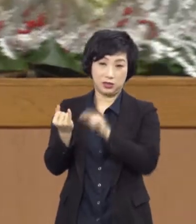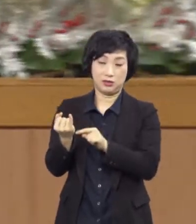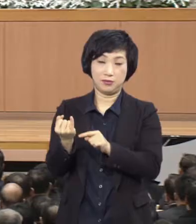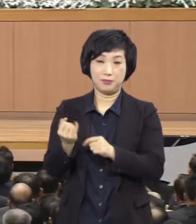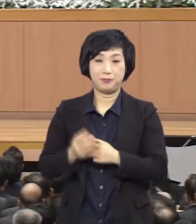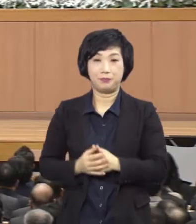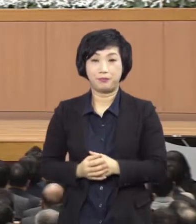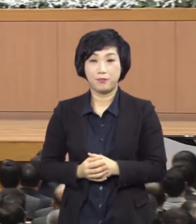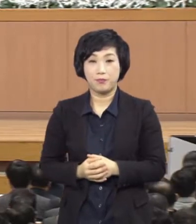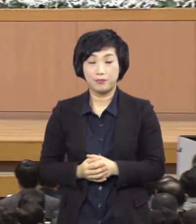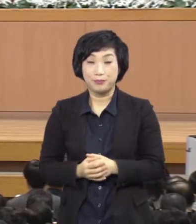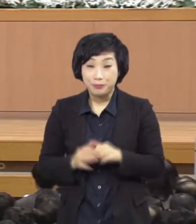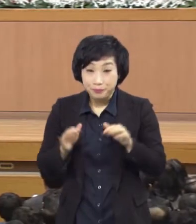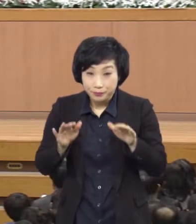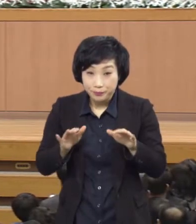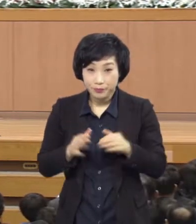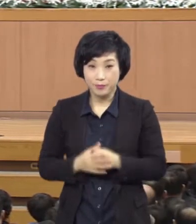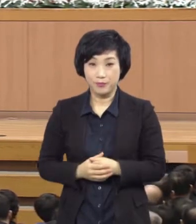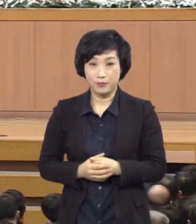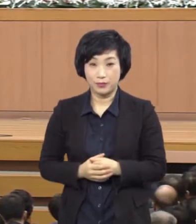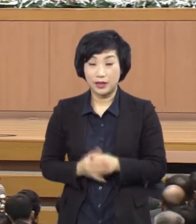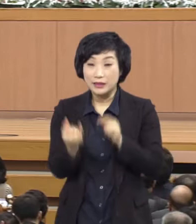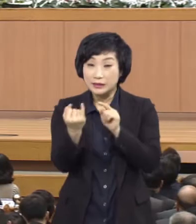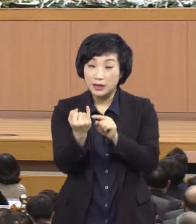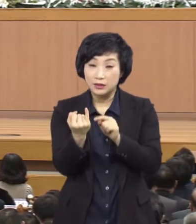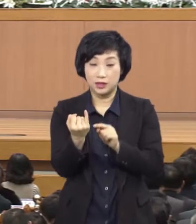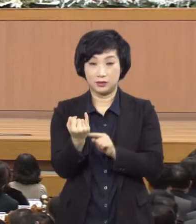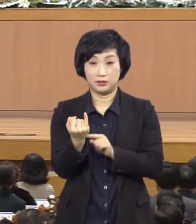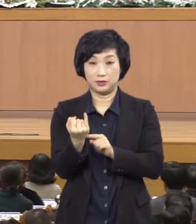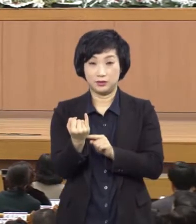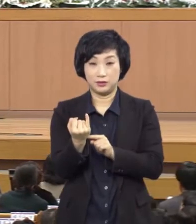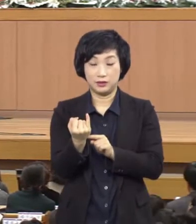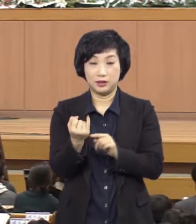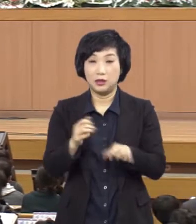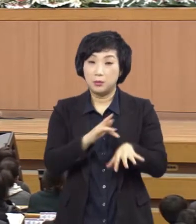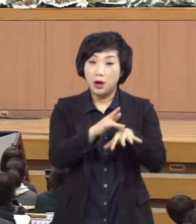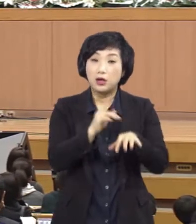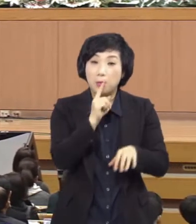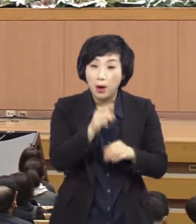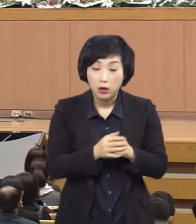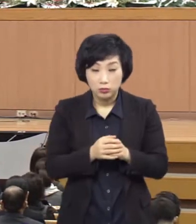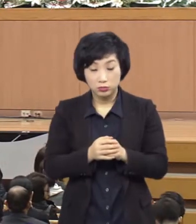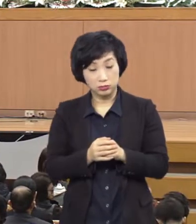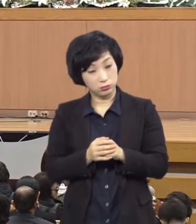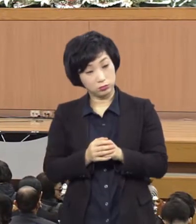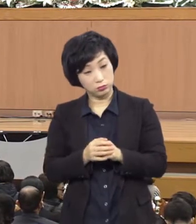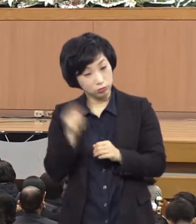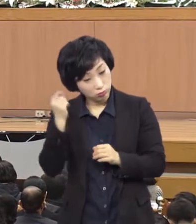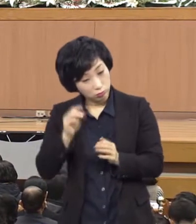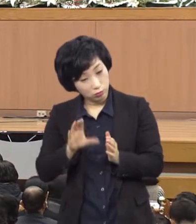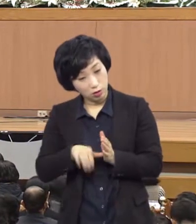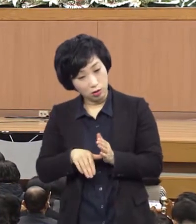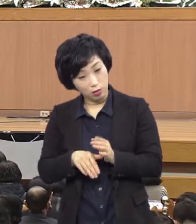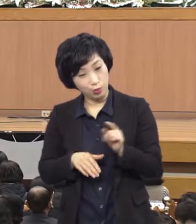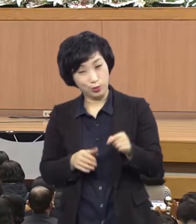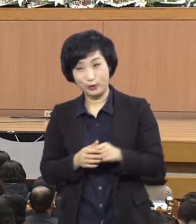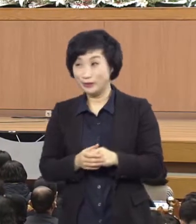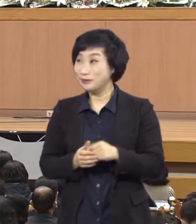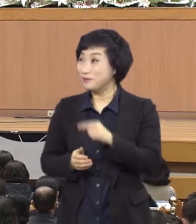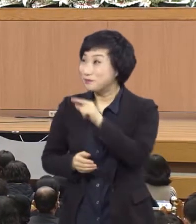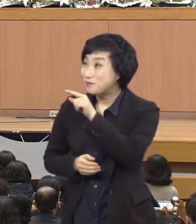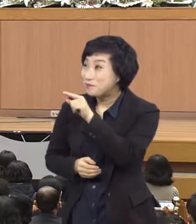일어났습니다. 근데 그 여자는 이 마귀 말을 들어보니까